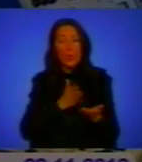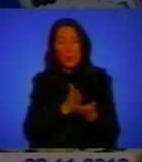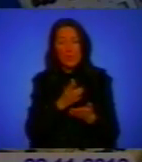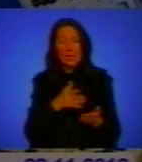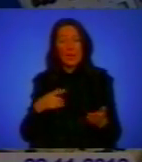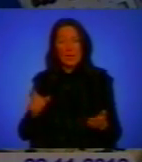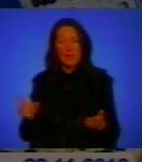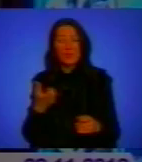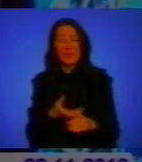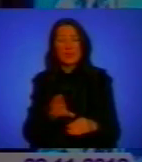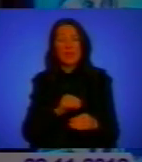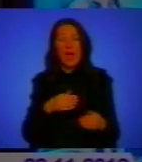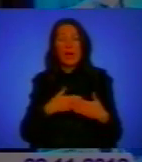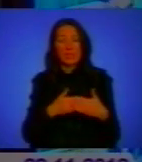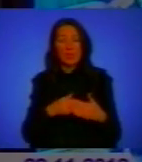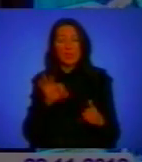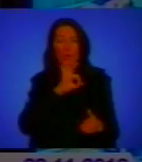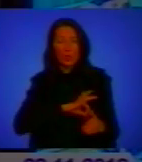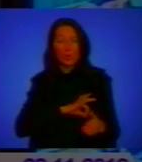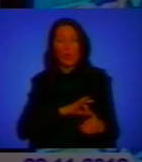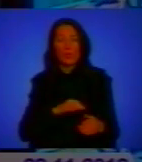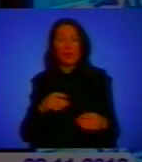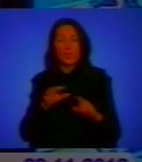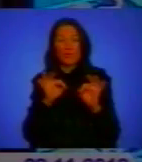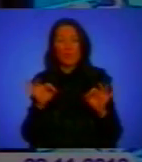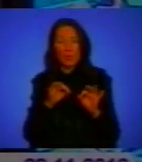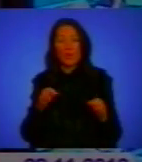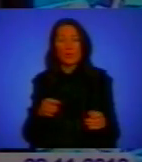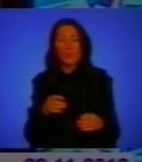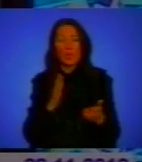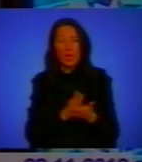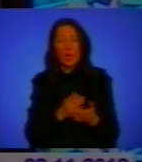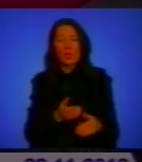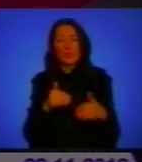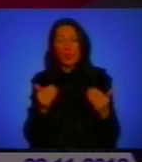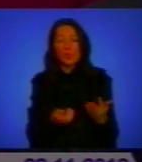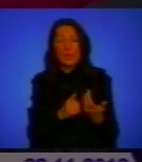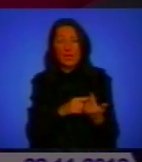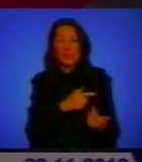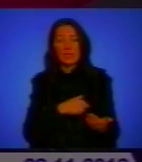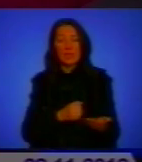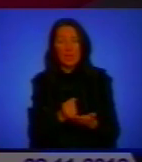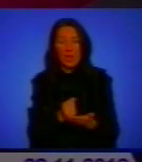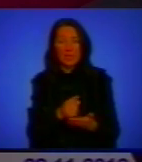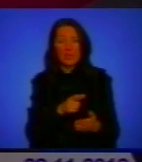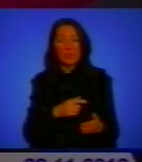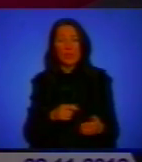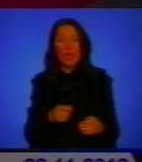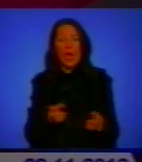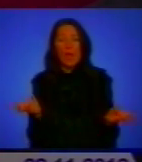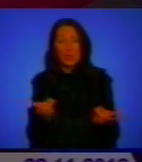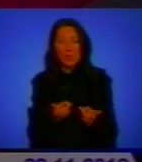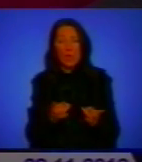використовують інформаційний ресурс. Б'є рекорди і кількість цьогорічних кандидатів у народні депутати. Потреба в ефірному часі значно